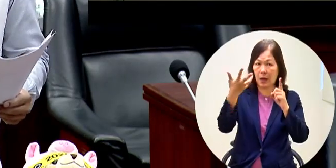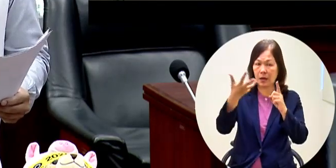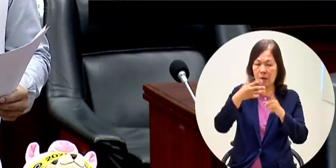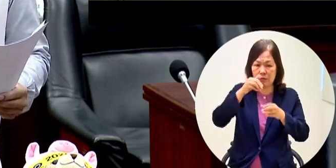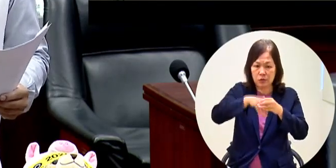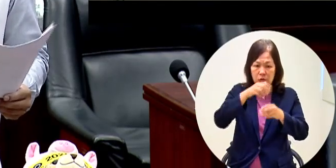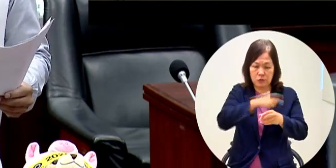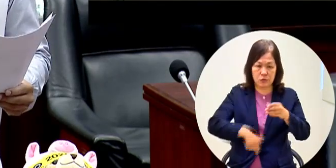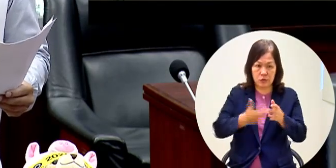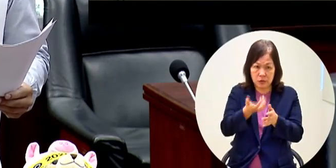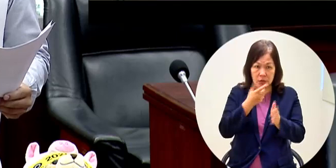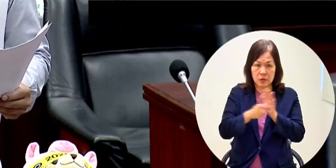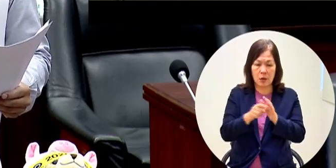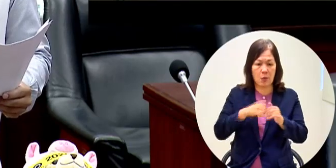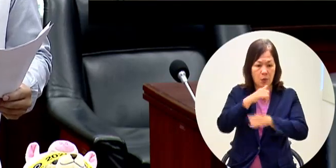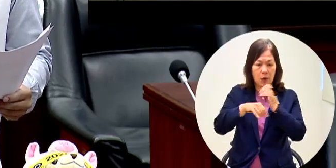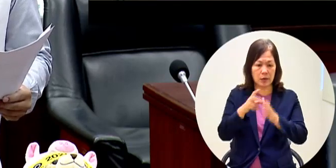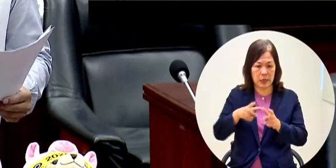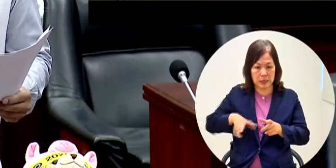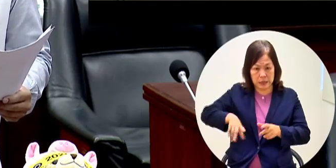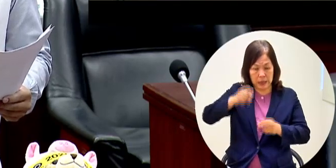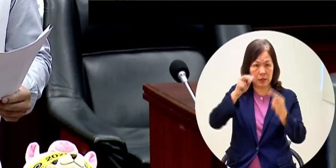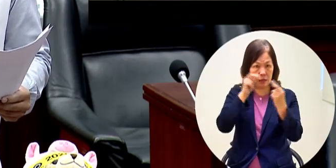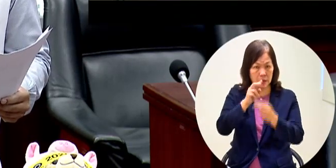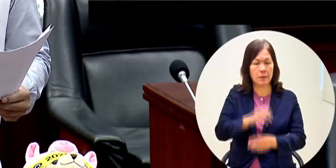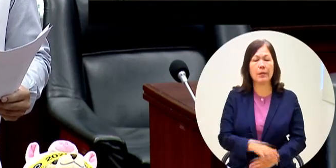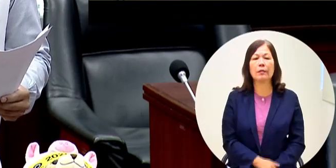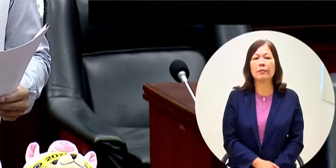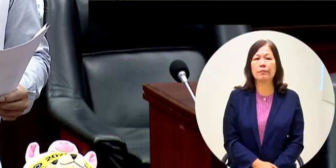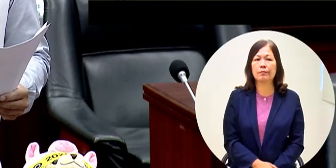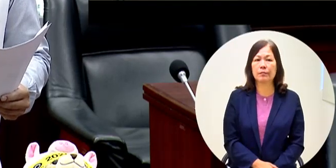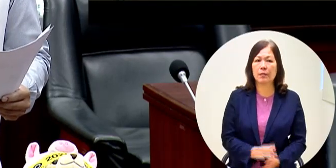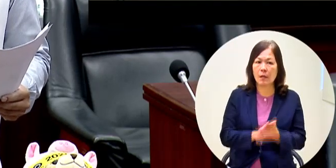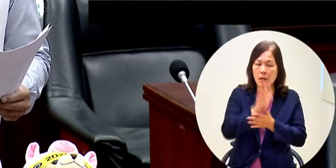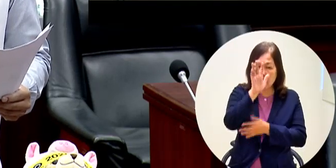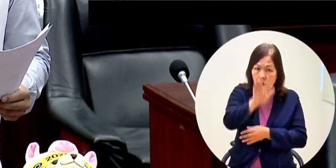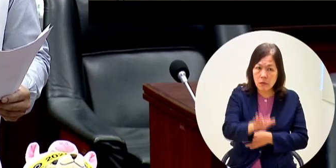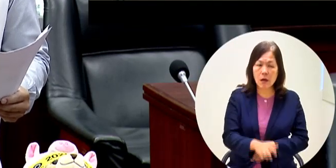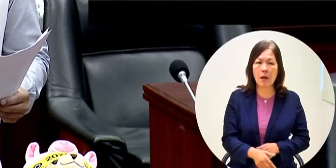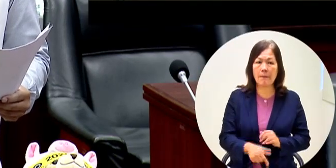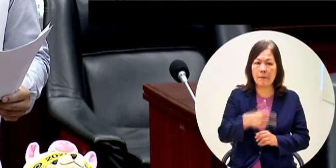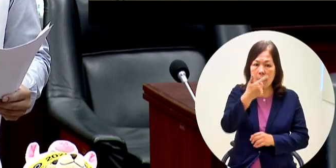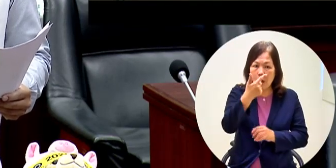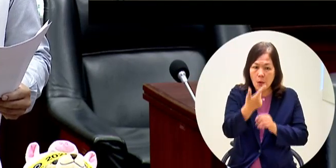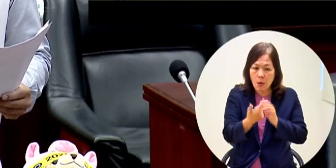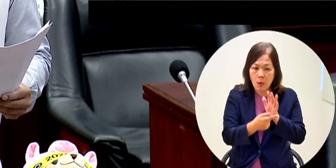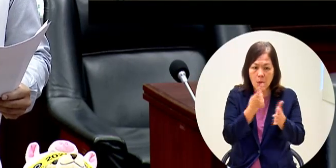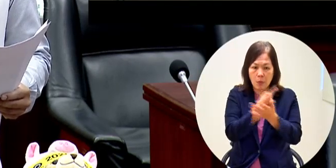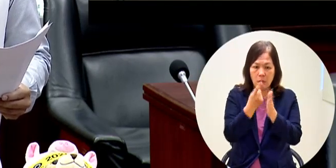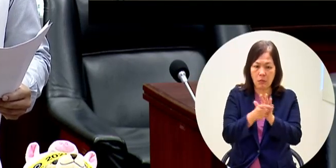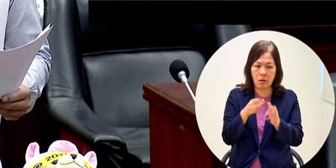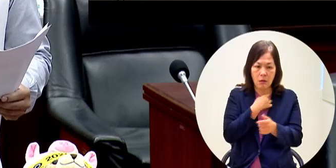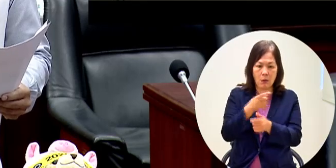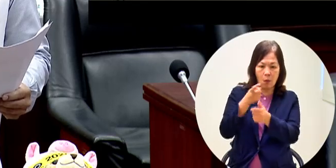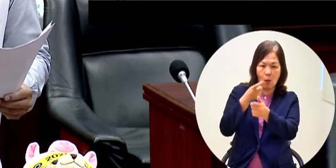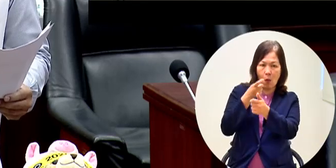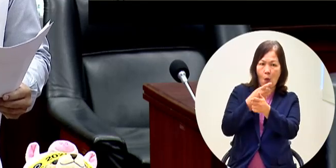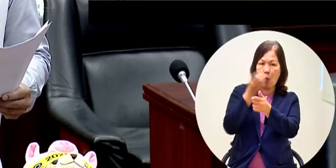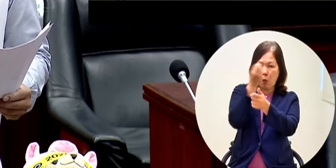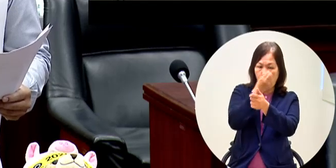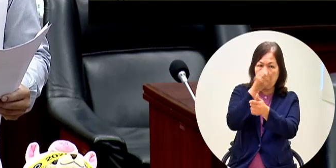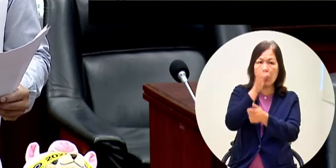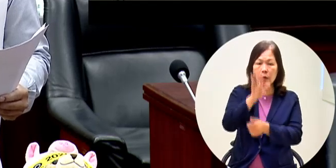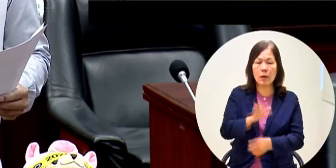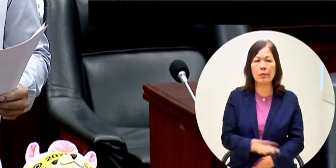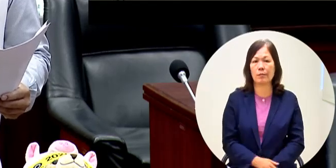个活动咱伫遐第一道见面吼。但是呢，后来你可以刮起了寒流，然后一直到去